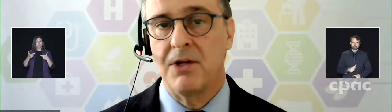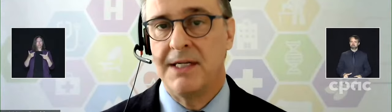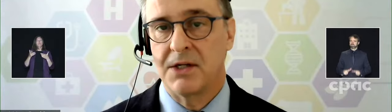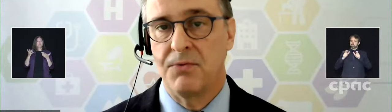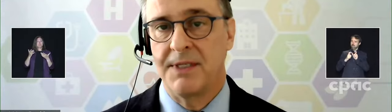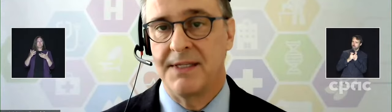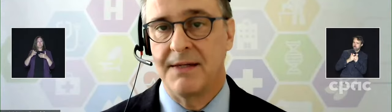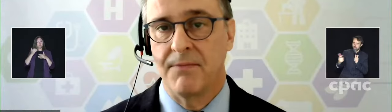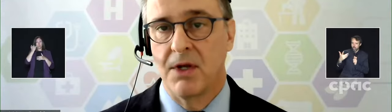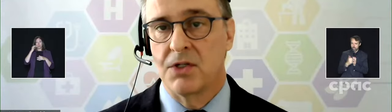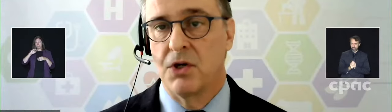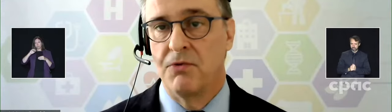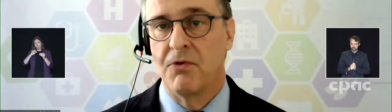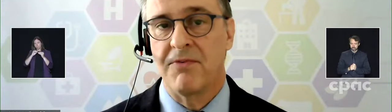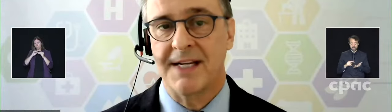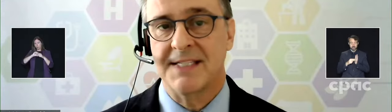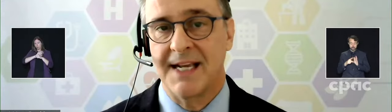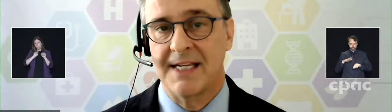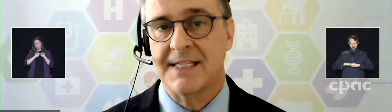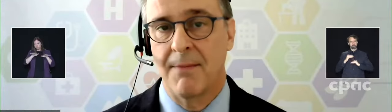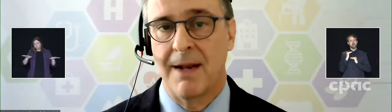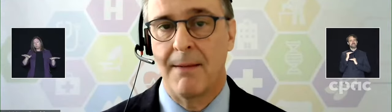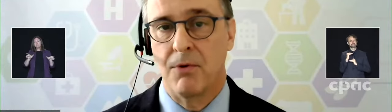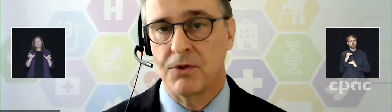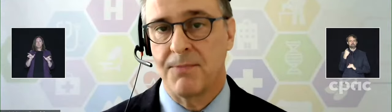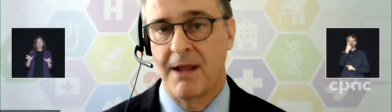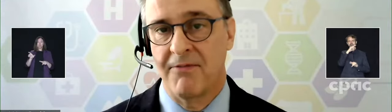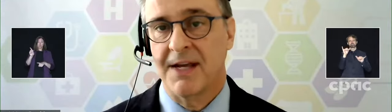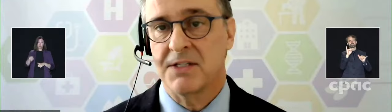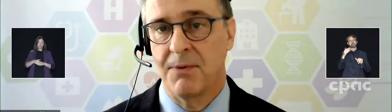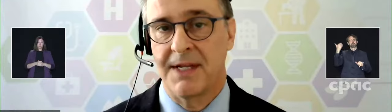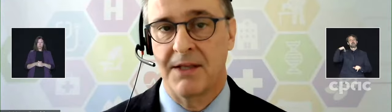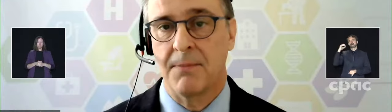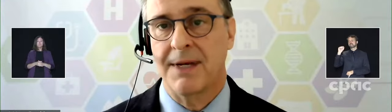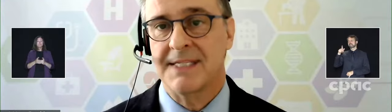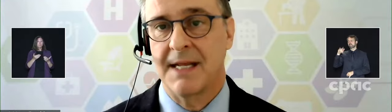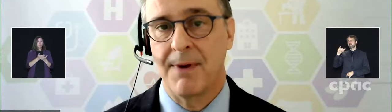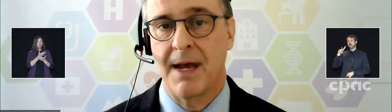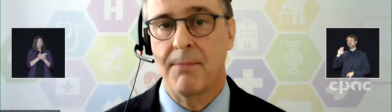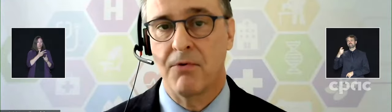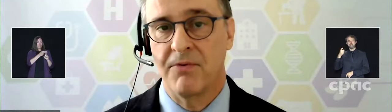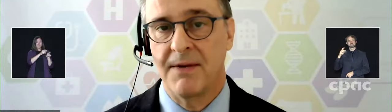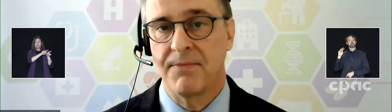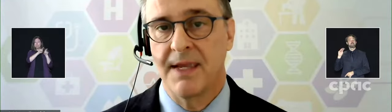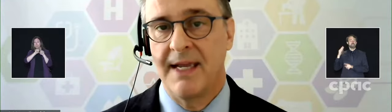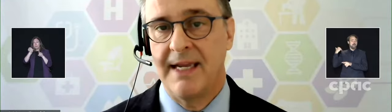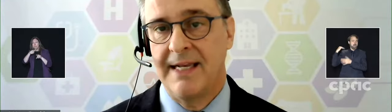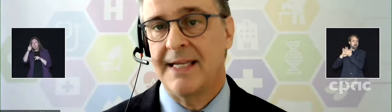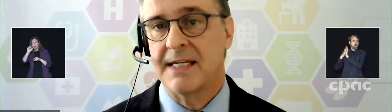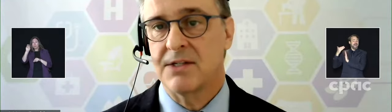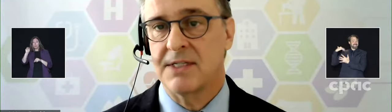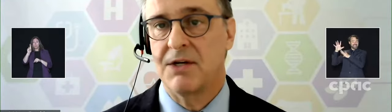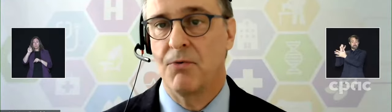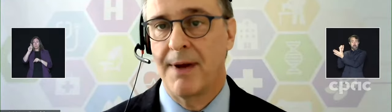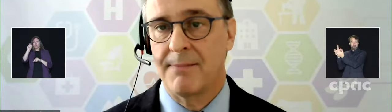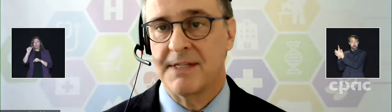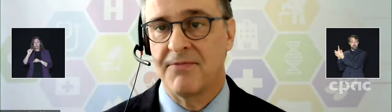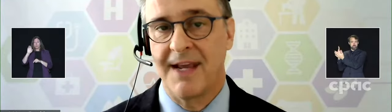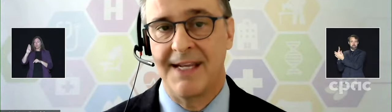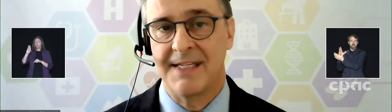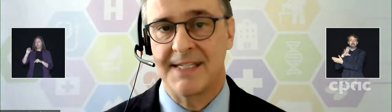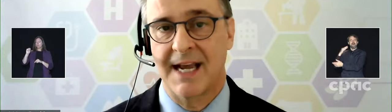'inocuité, ce nouveau vaccin est semblable au Spivax de Moderna précédemment approuvé et il est associé aux mêmes effets